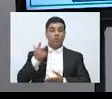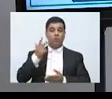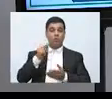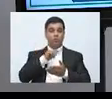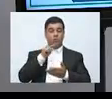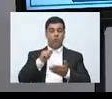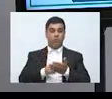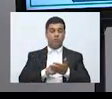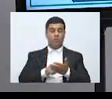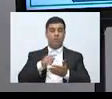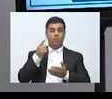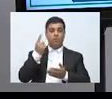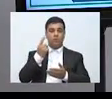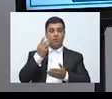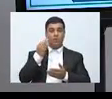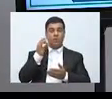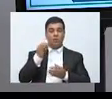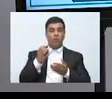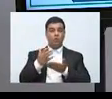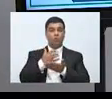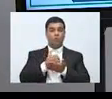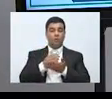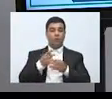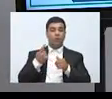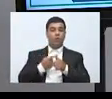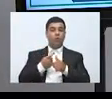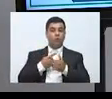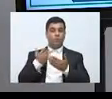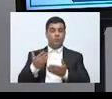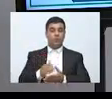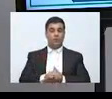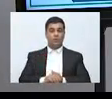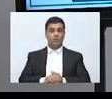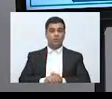3-савол. 1-ширий топламининг номи.